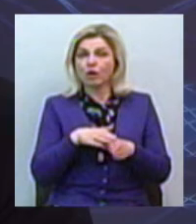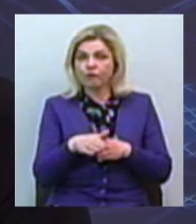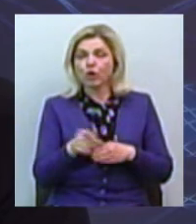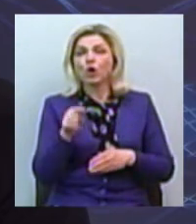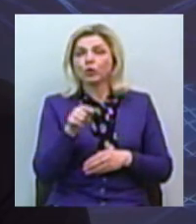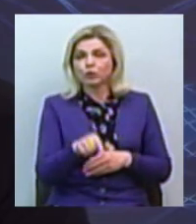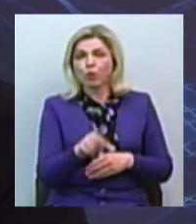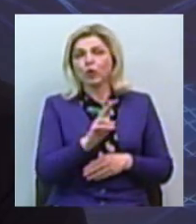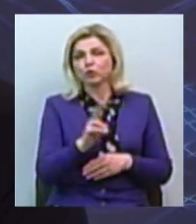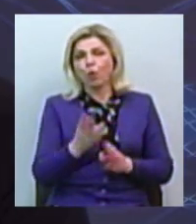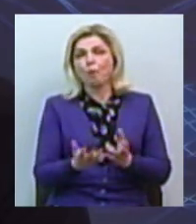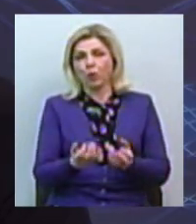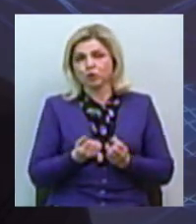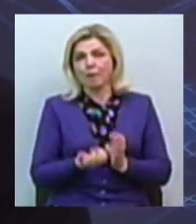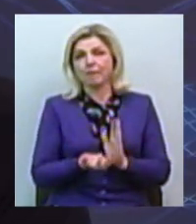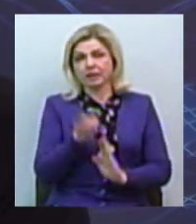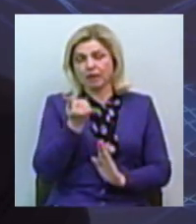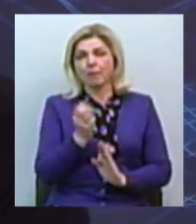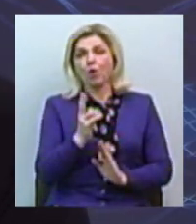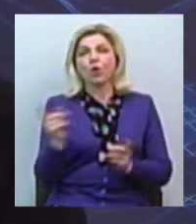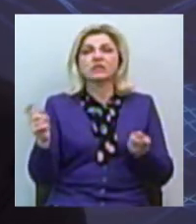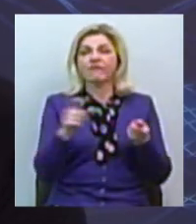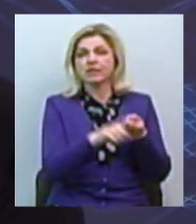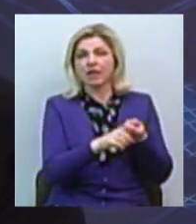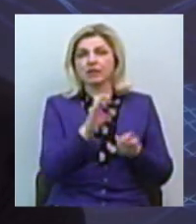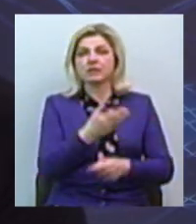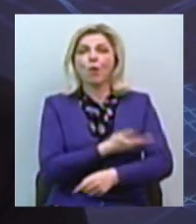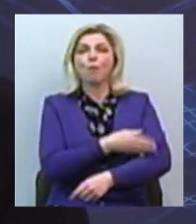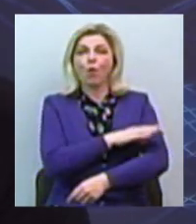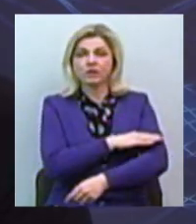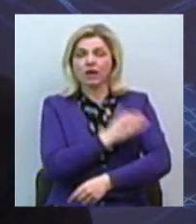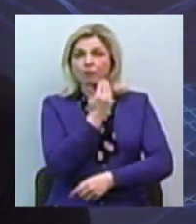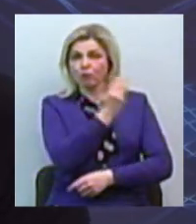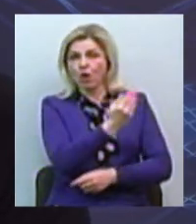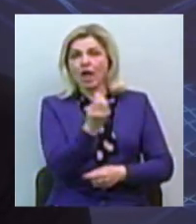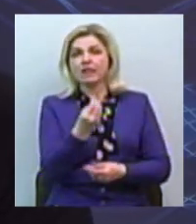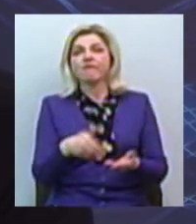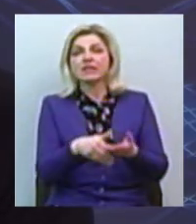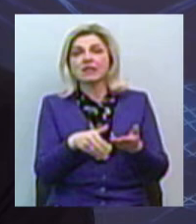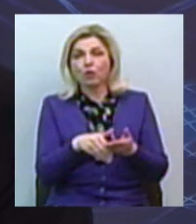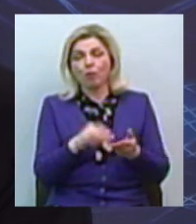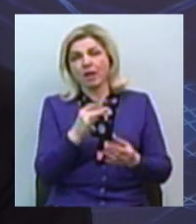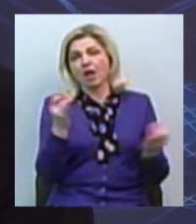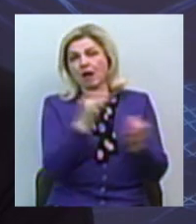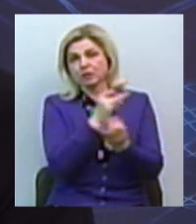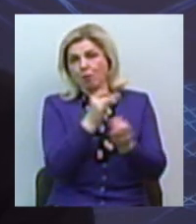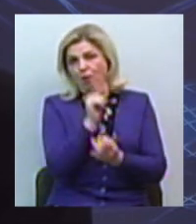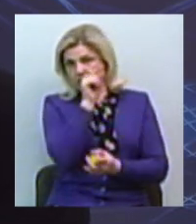проєкт, який отримав підтримку, якого ми зв'язали з польськими інвесторами і який проводить розмови з польськими